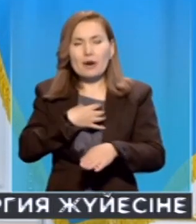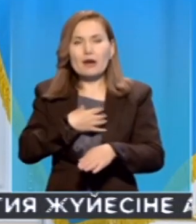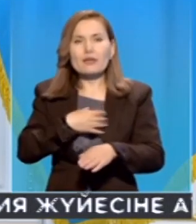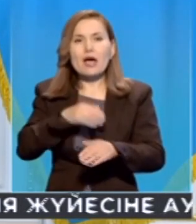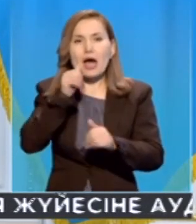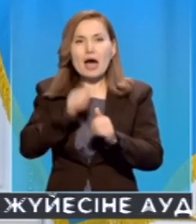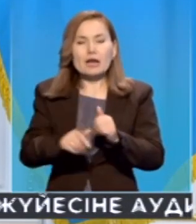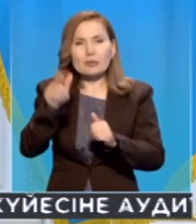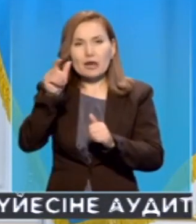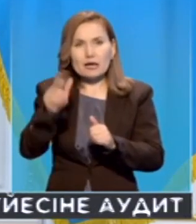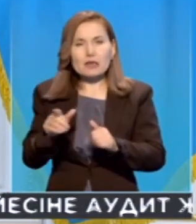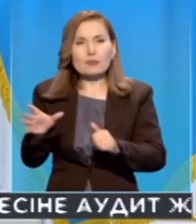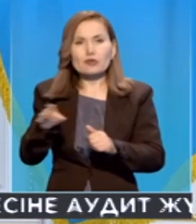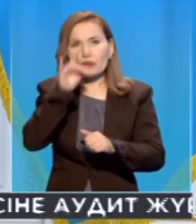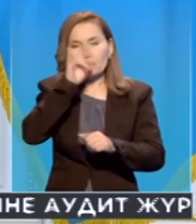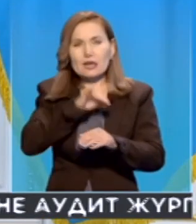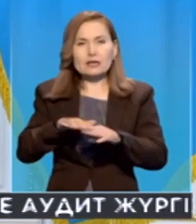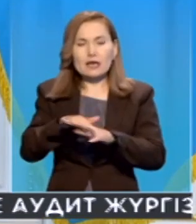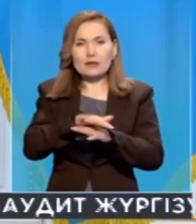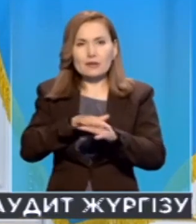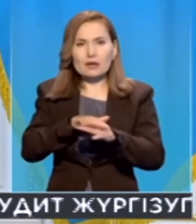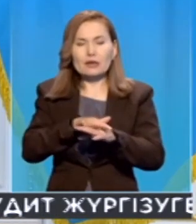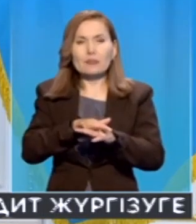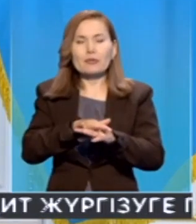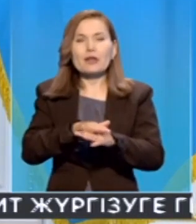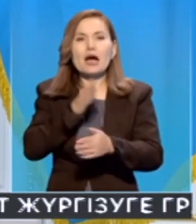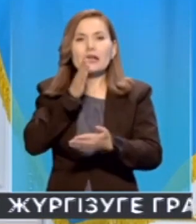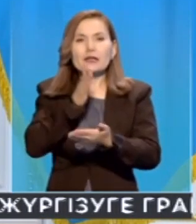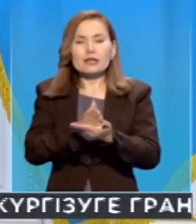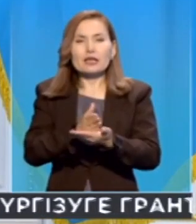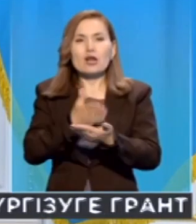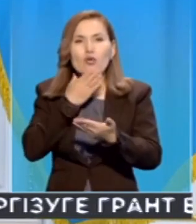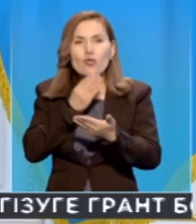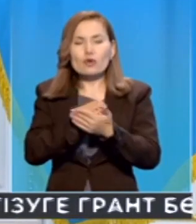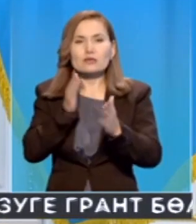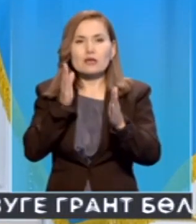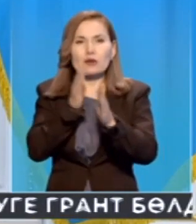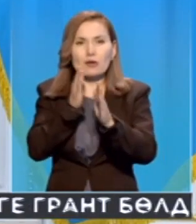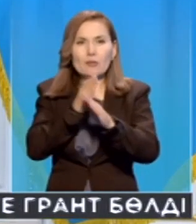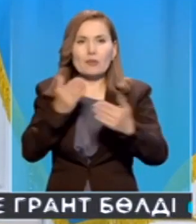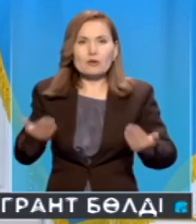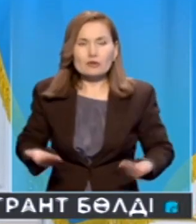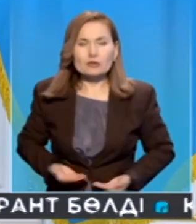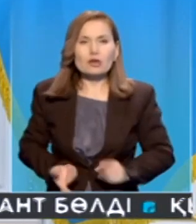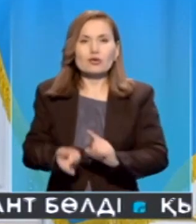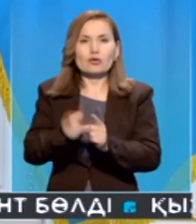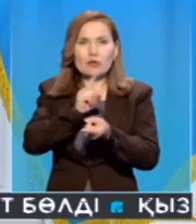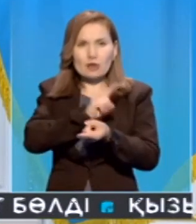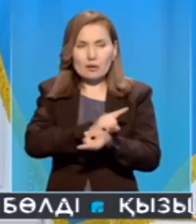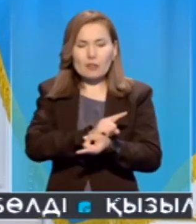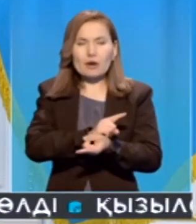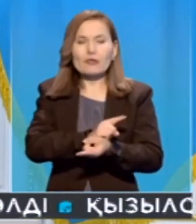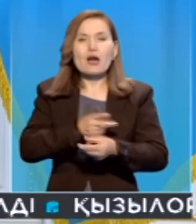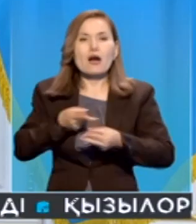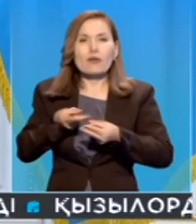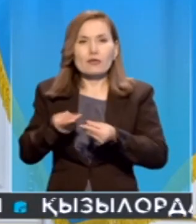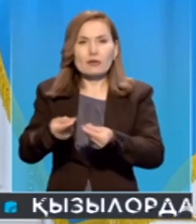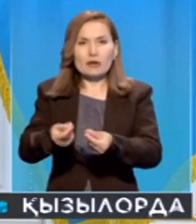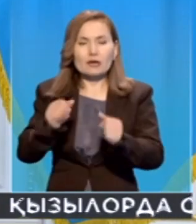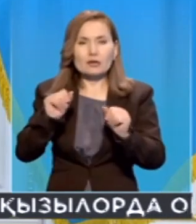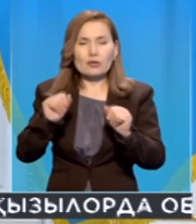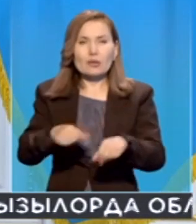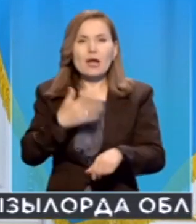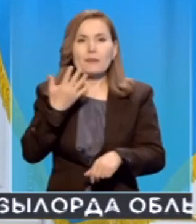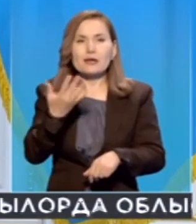ұлттың тағдырына, яғни тікелей өз тағдырына оң ықпал ете алады. Ендеше 5-ші